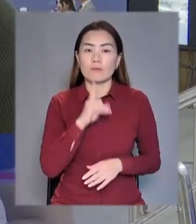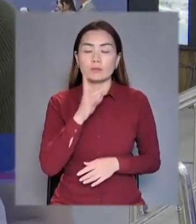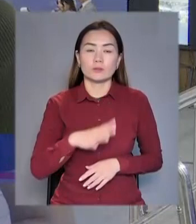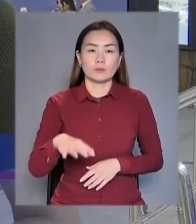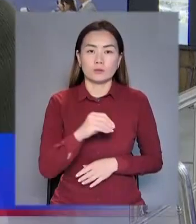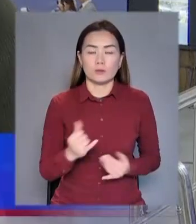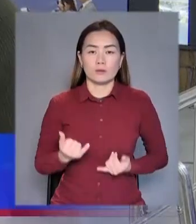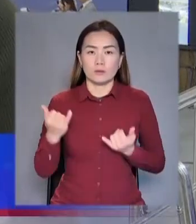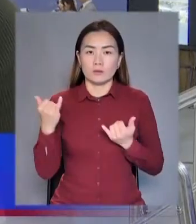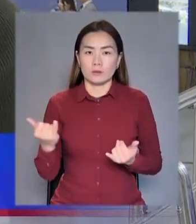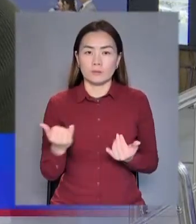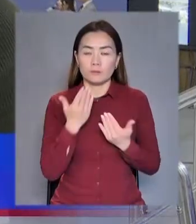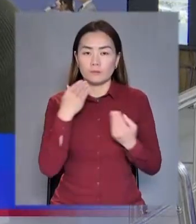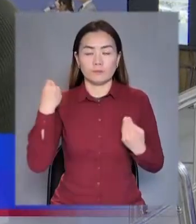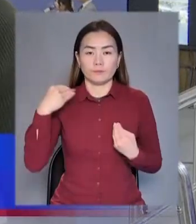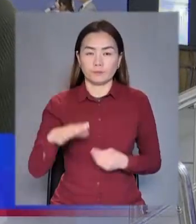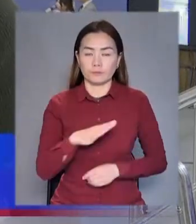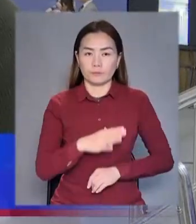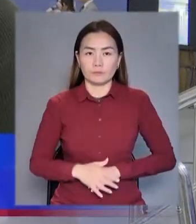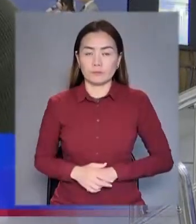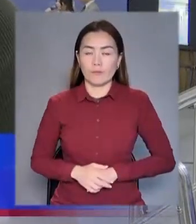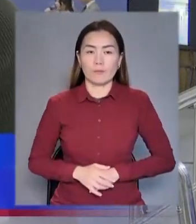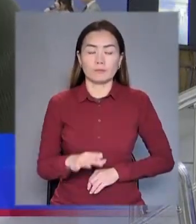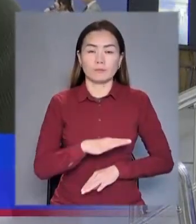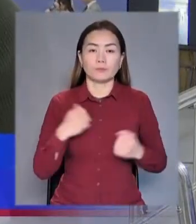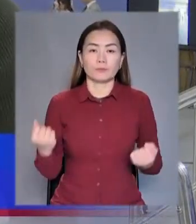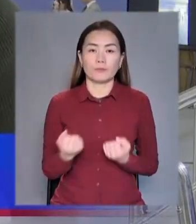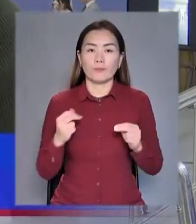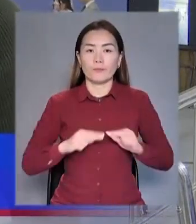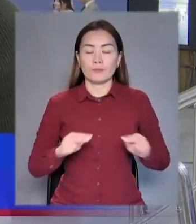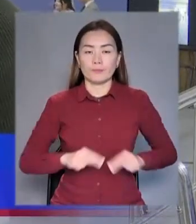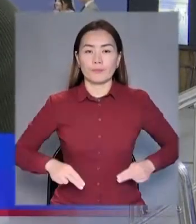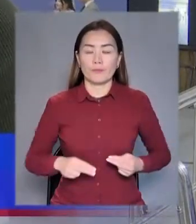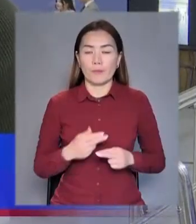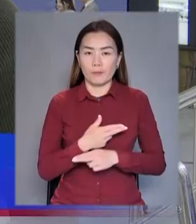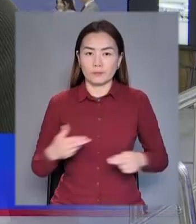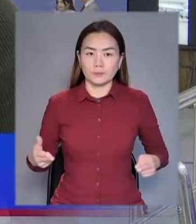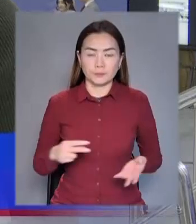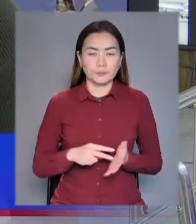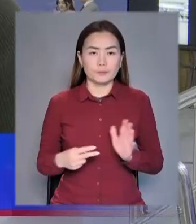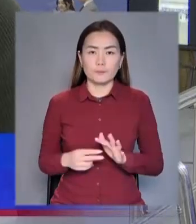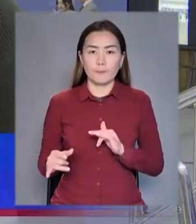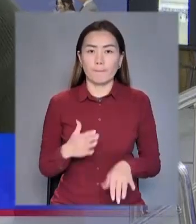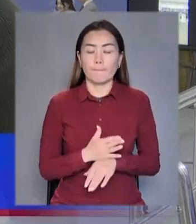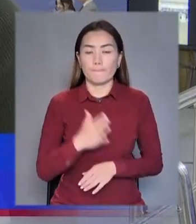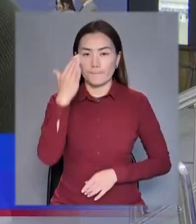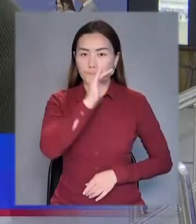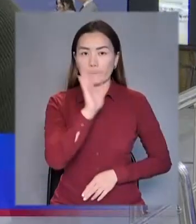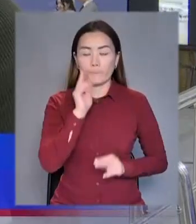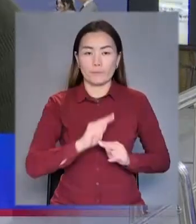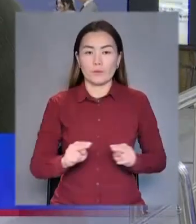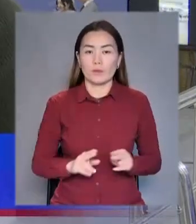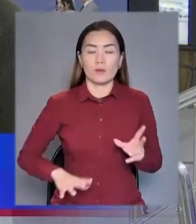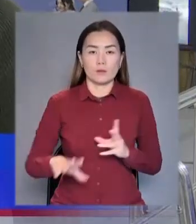жас түлектердің құрметіне соңғы қоңырау рәсімі өтті. Елдің тірегі устаздың түлегі тақырыбында қолға алынған шарада ата-аналар мен